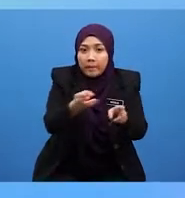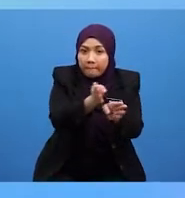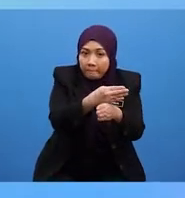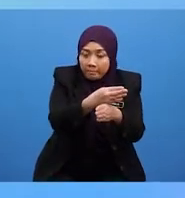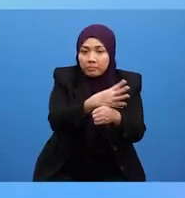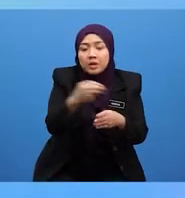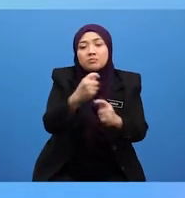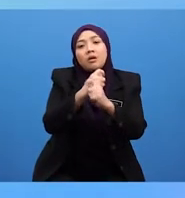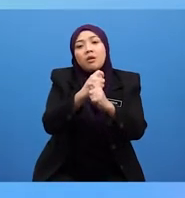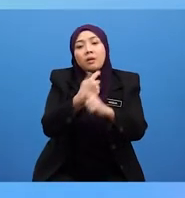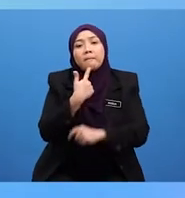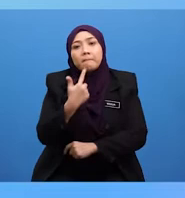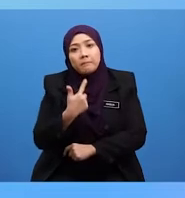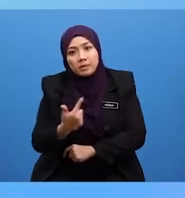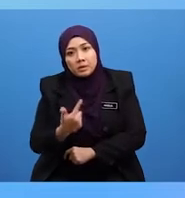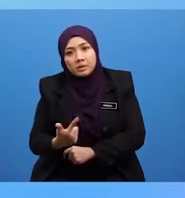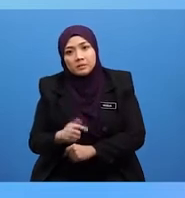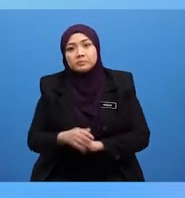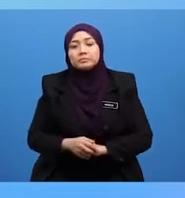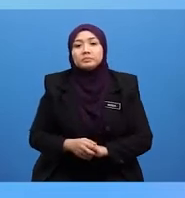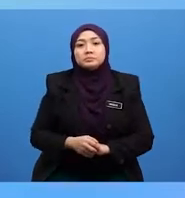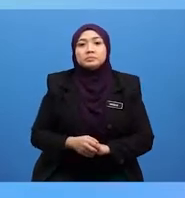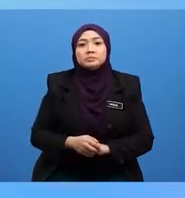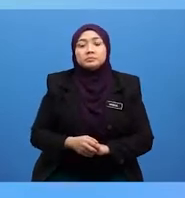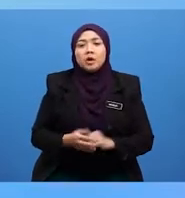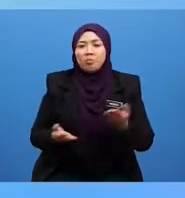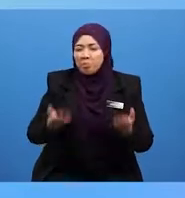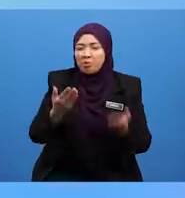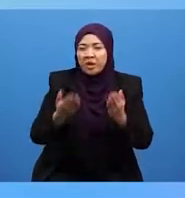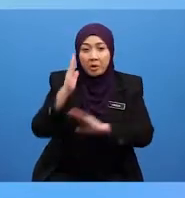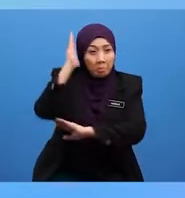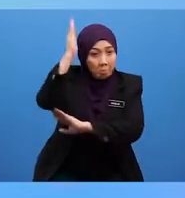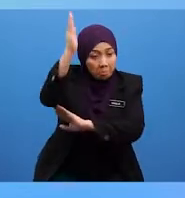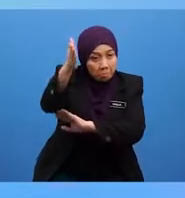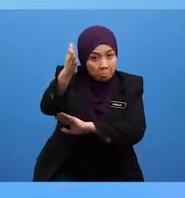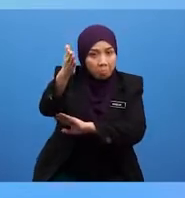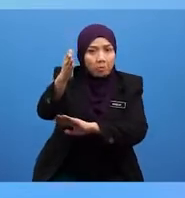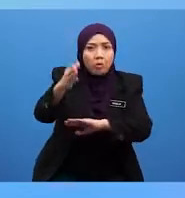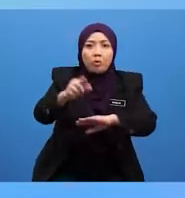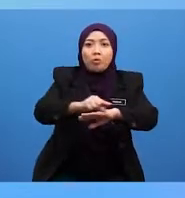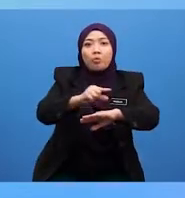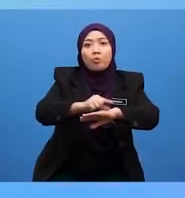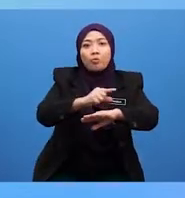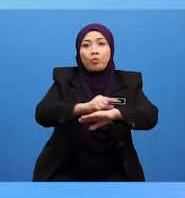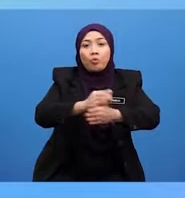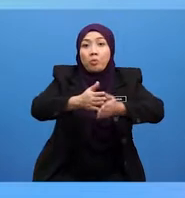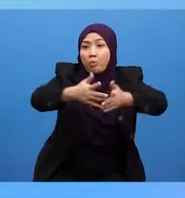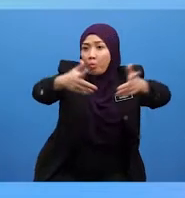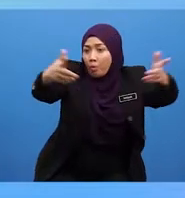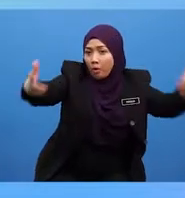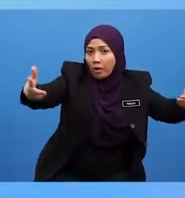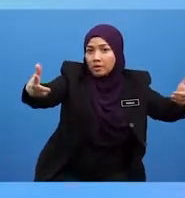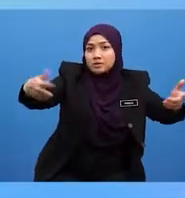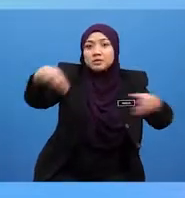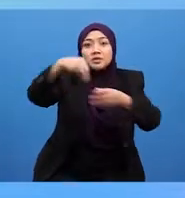tahan lama. Tiub nano dijangka mempunyai kegunaan yang meluas dalam bidang